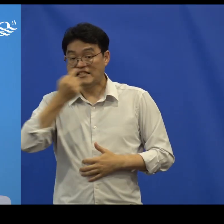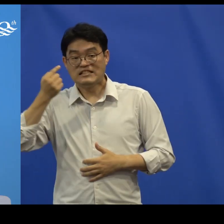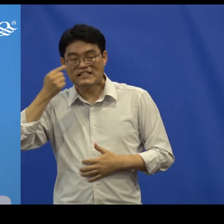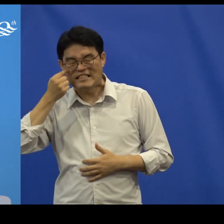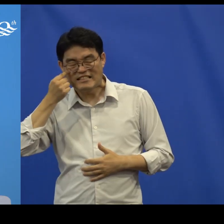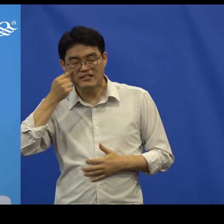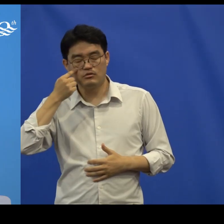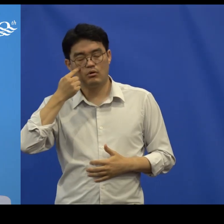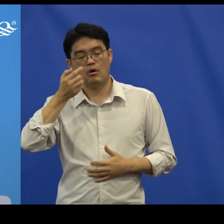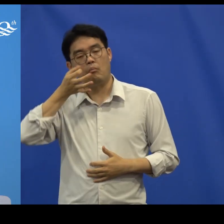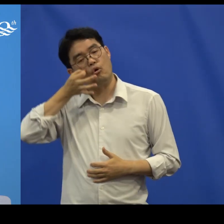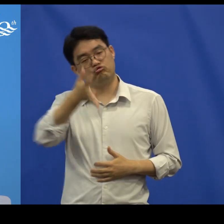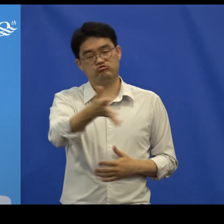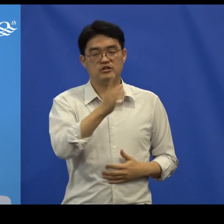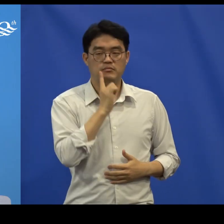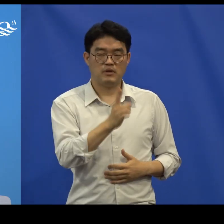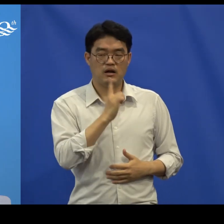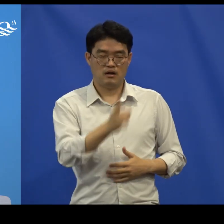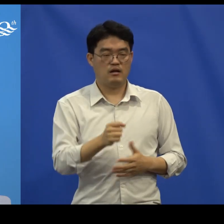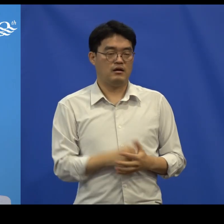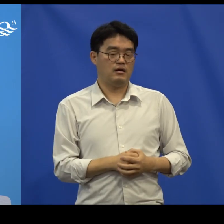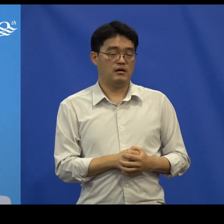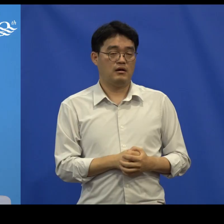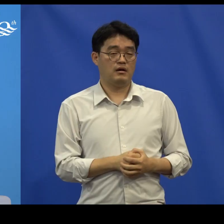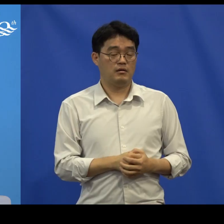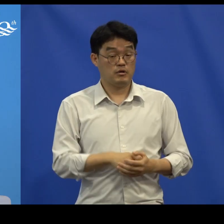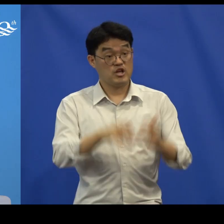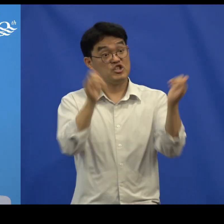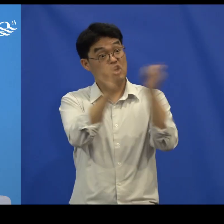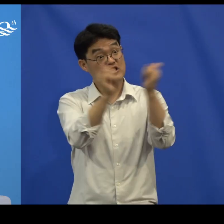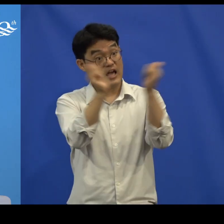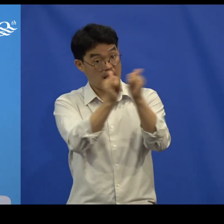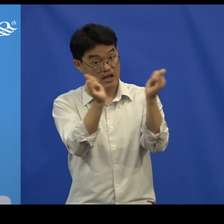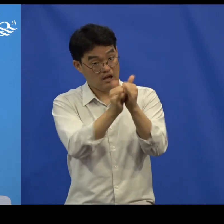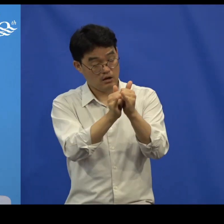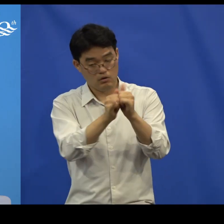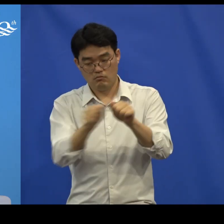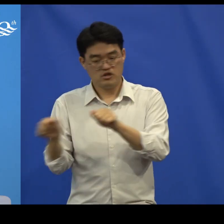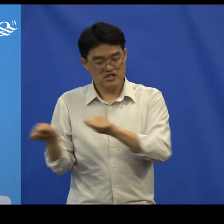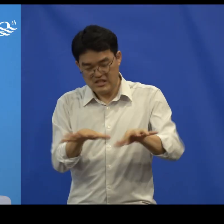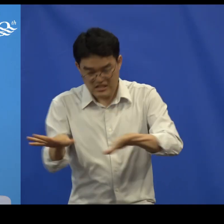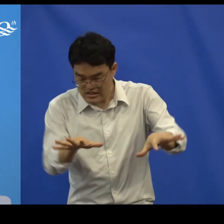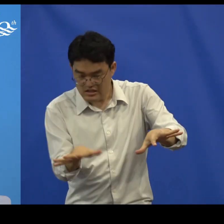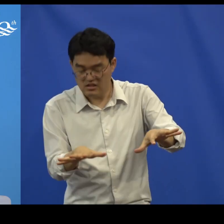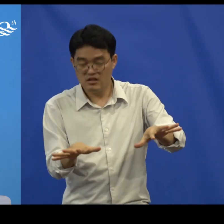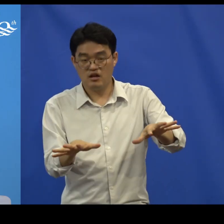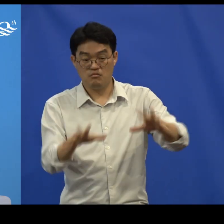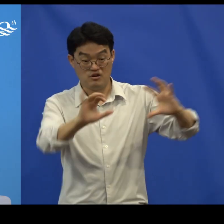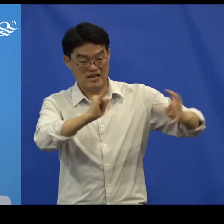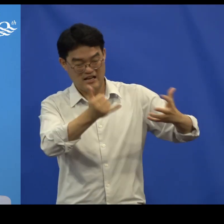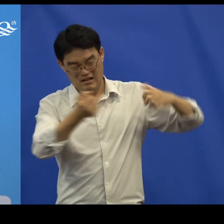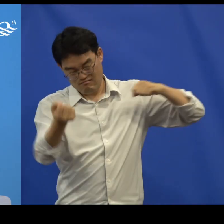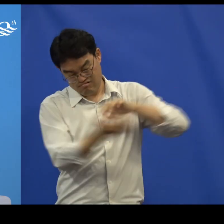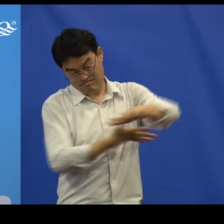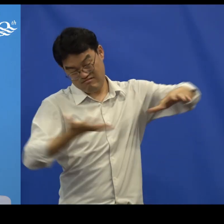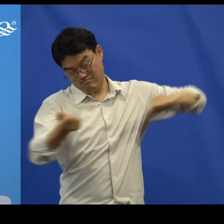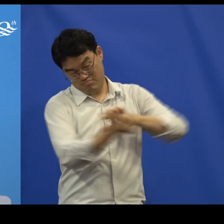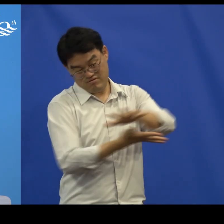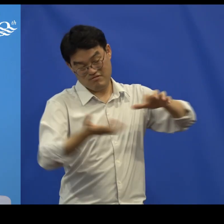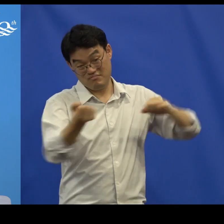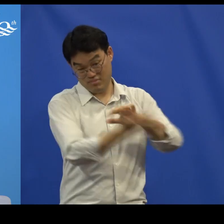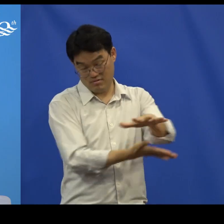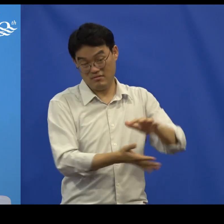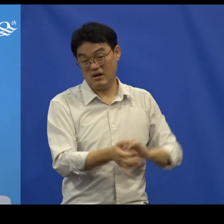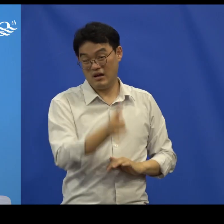거예요. 그 징조들 안에 많은 것들이 있어요. 전쟁도 있잖아요. 그죠? 난리가 난다는 거예요.